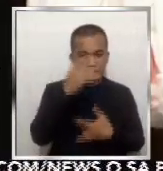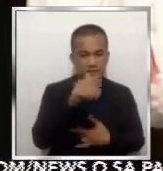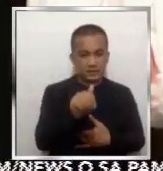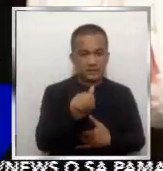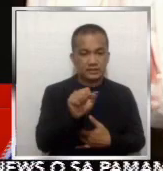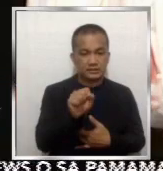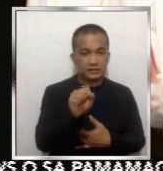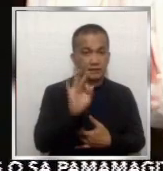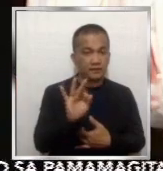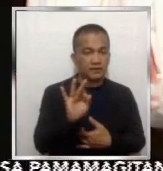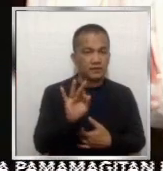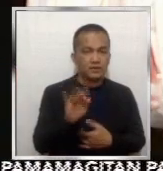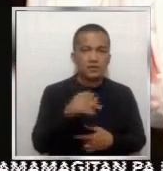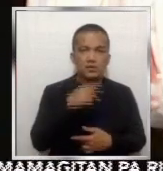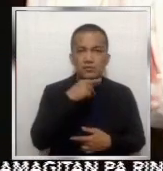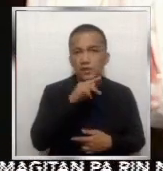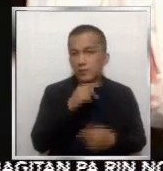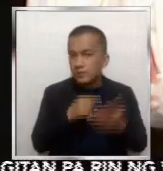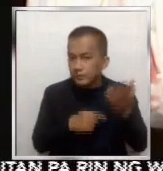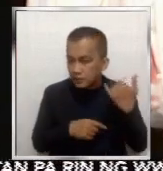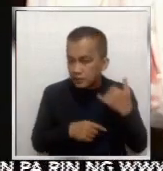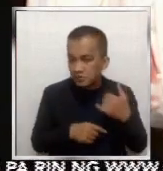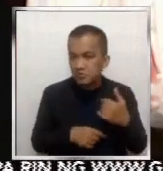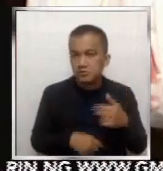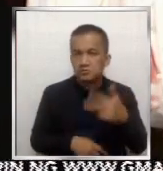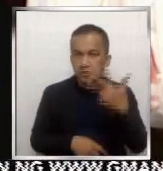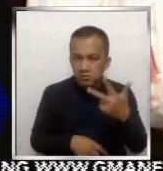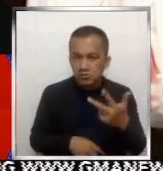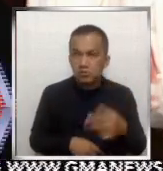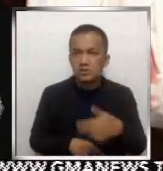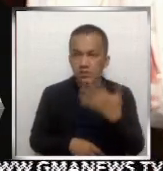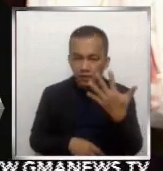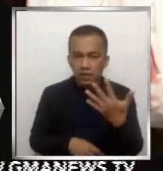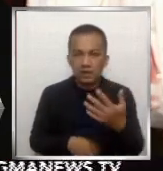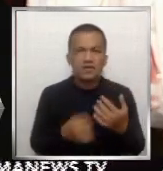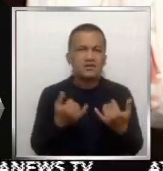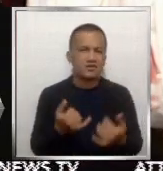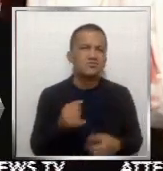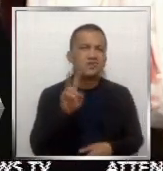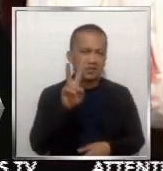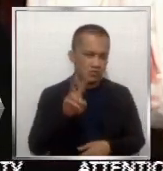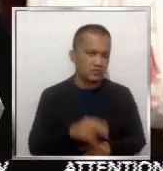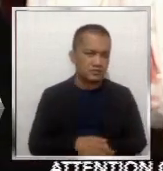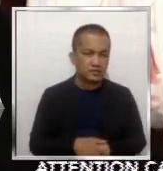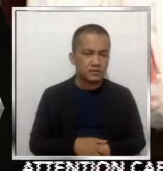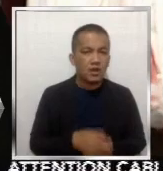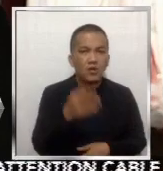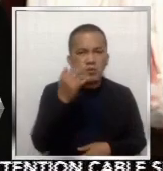dati nakakatatlo, lima kami. Ngayon, dalawa na lang. Kasi mataas ang